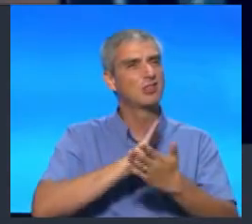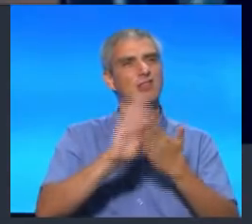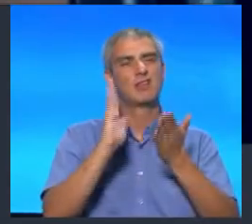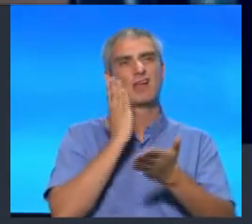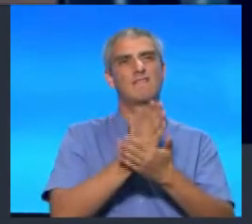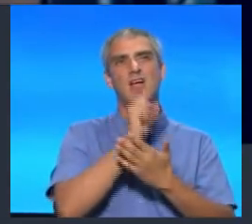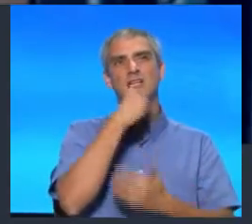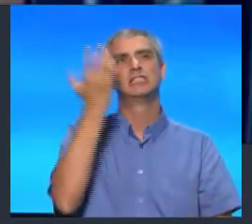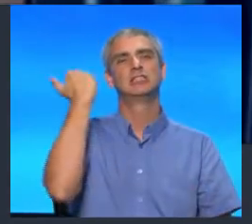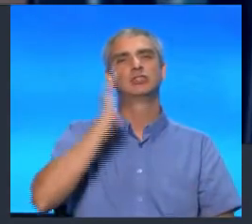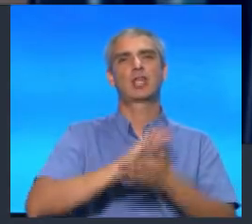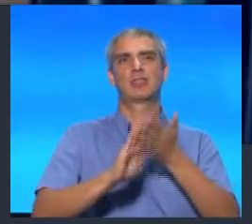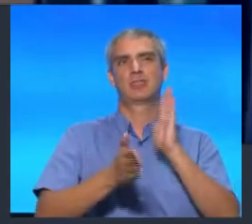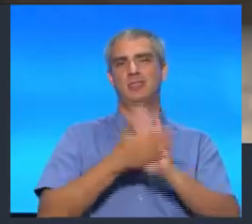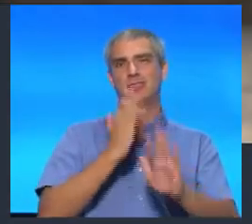ששייך לדור הקודם.